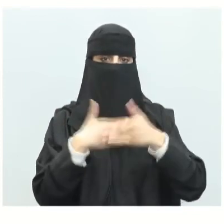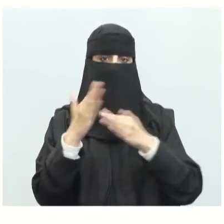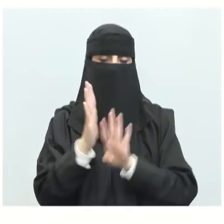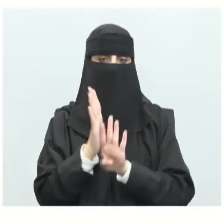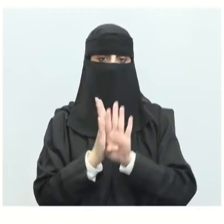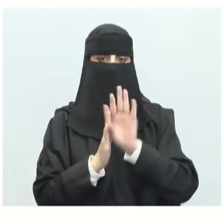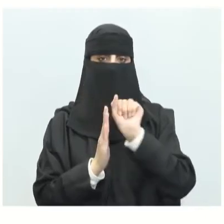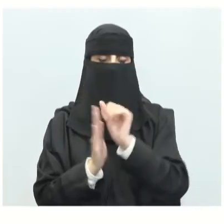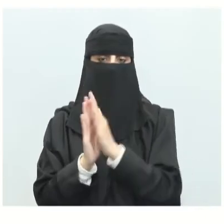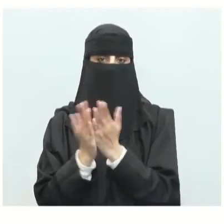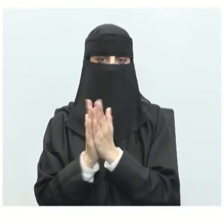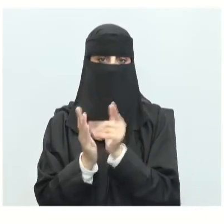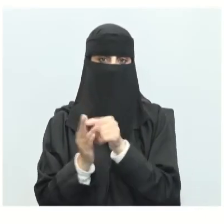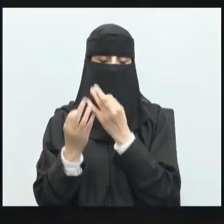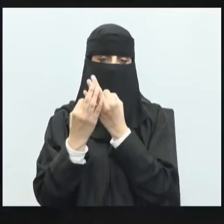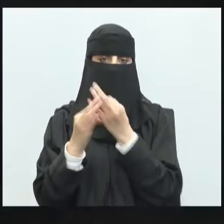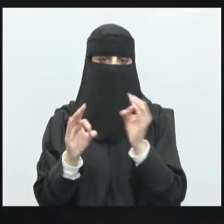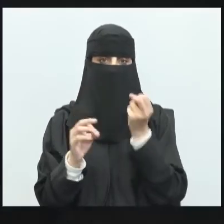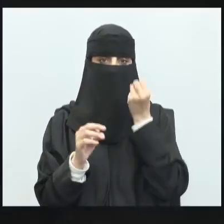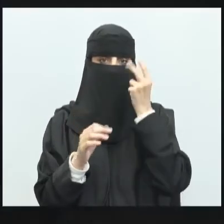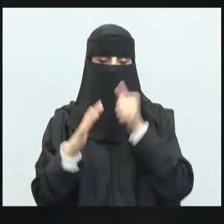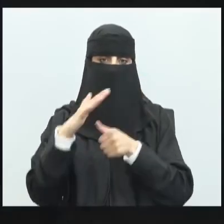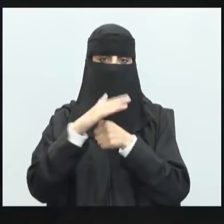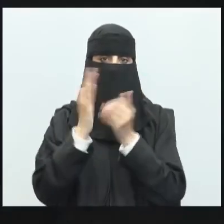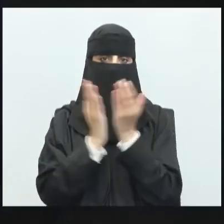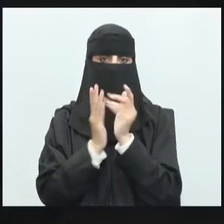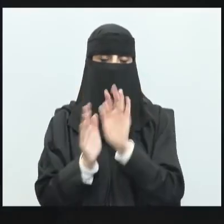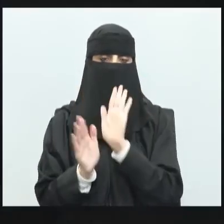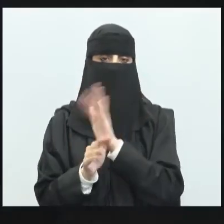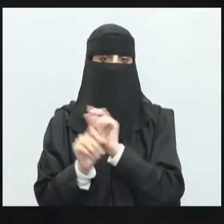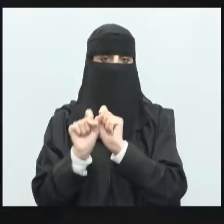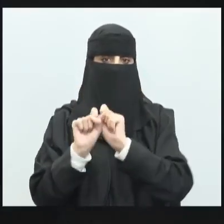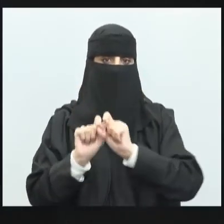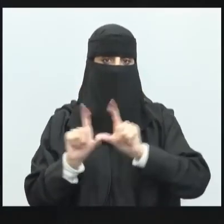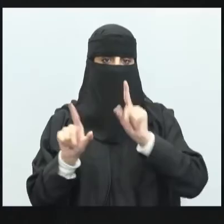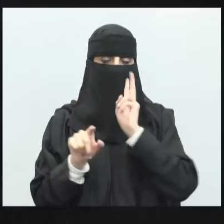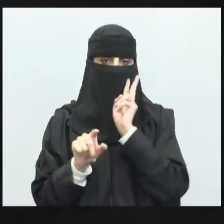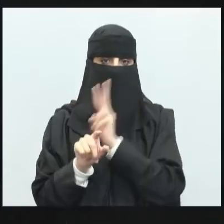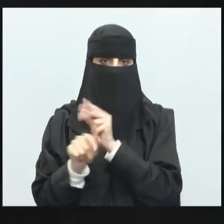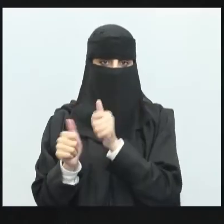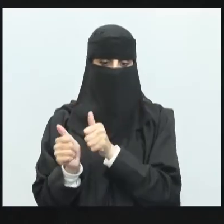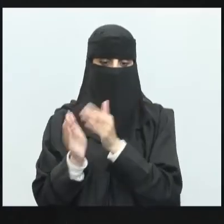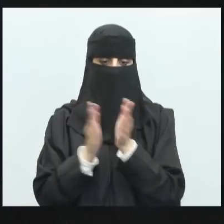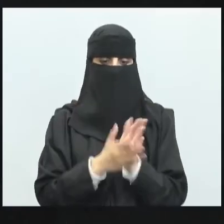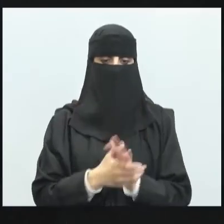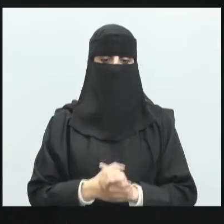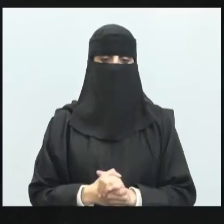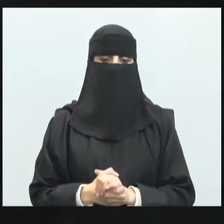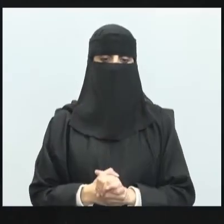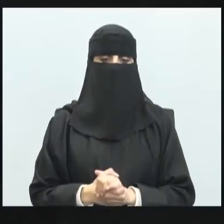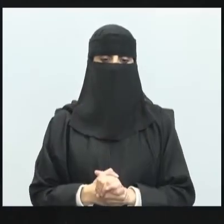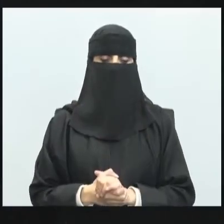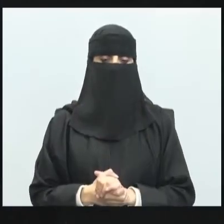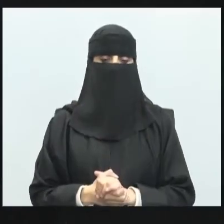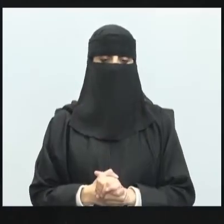اصبحت الان الافكار الرئيسيه الرئيسيه للدرس مرسومه امامك في هذه الخريطه المعرفيه نلاحظ